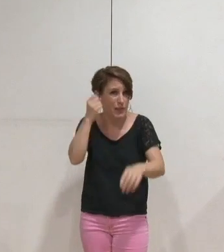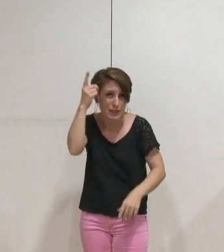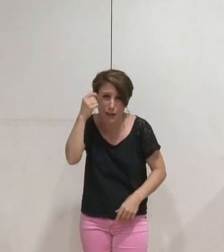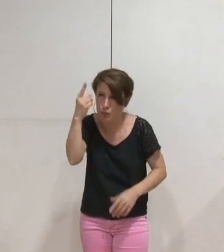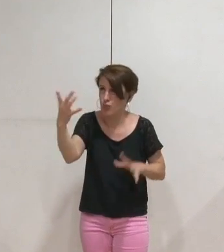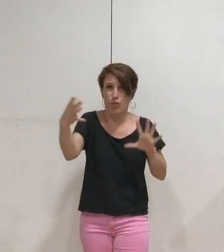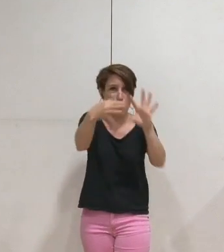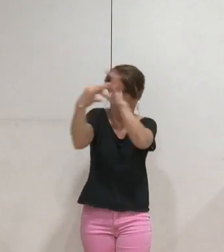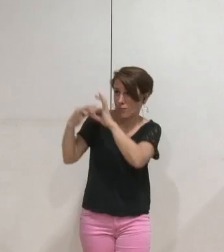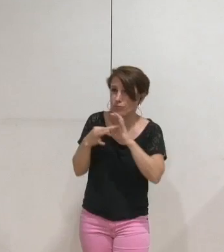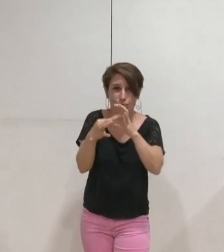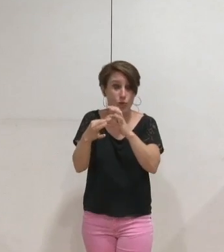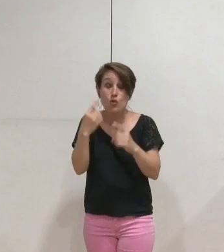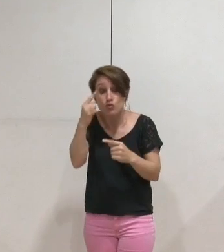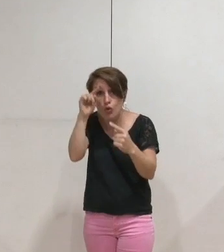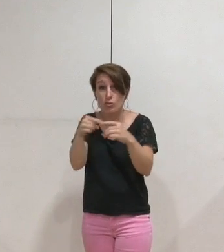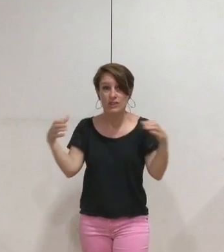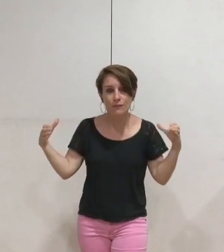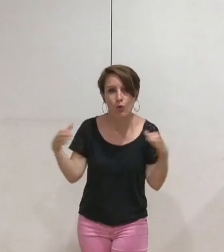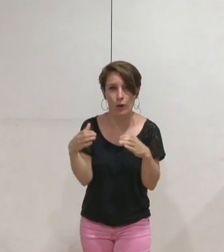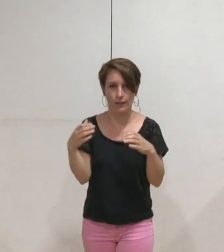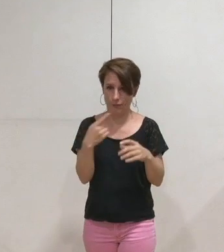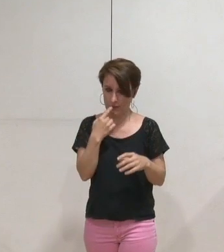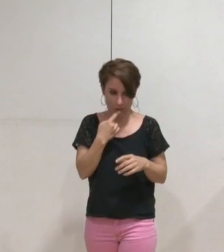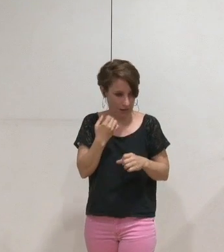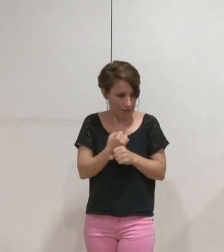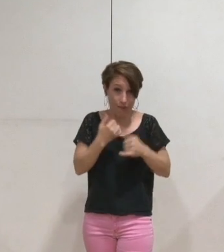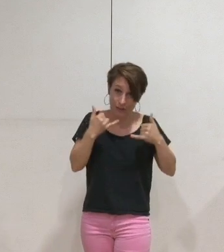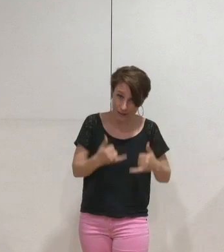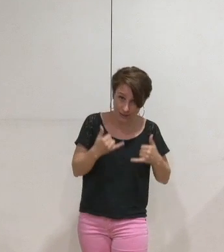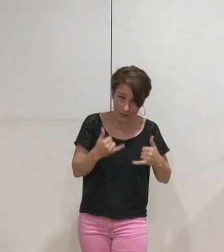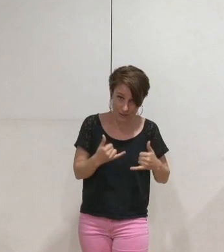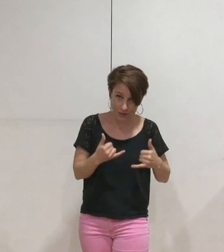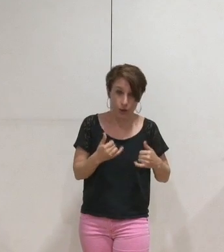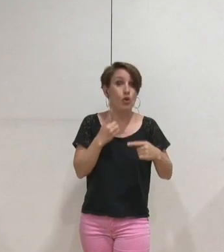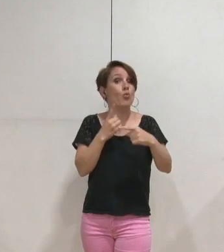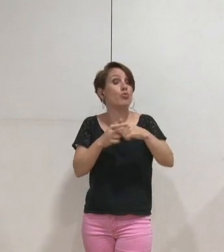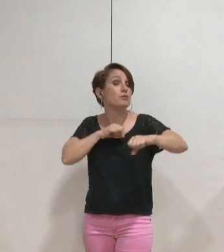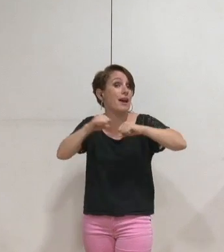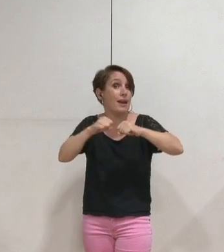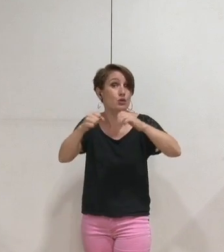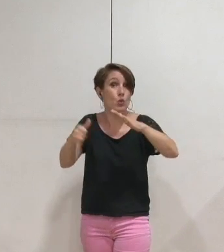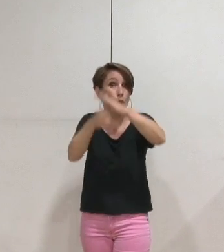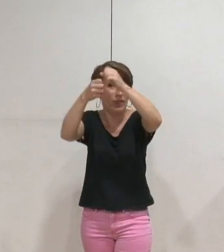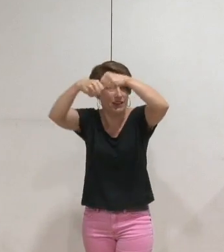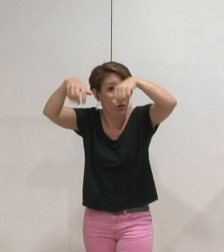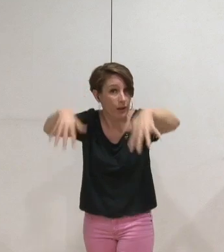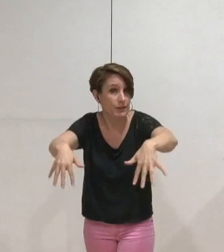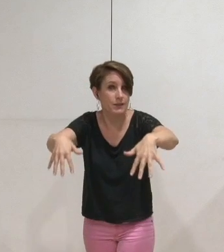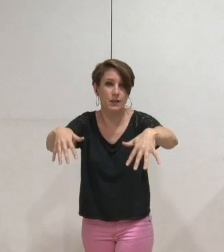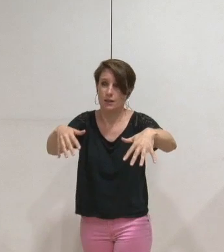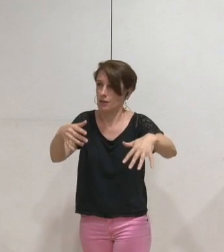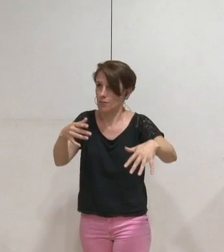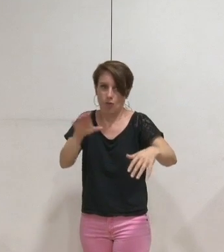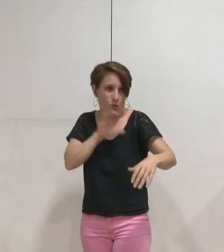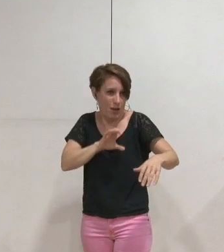pour essayer de travailler ici de travailler dans des des actions de coopération décentralisées d'utiliser tous les leviers